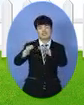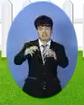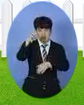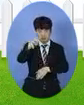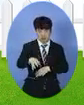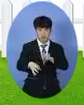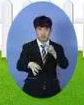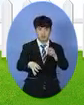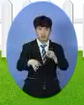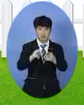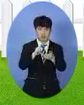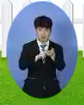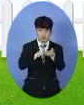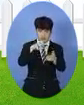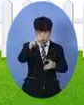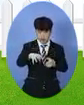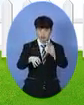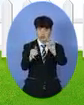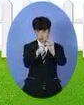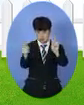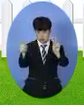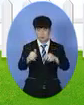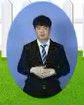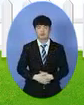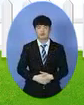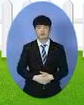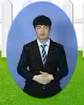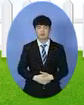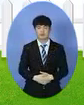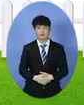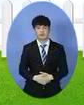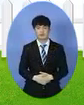슈퍼뱅크에서 계산대 수납원 2명을 모집합니다.